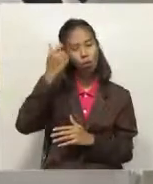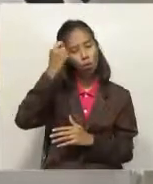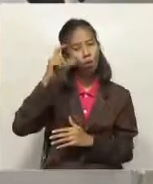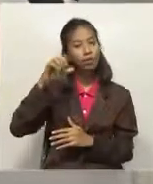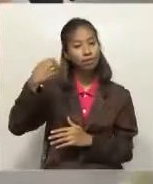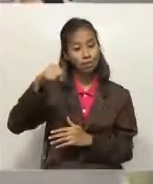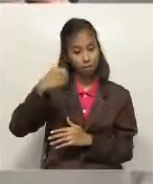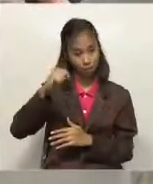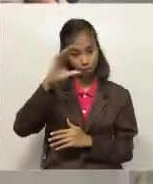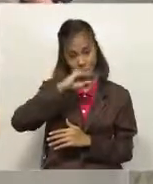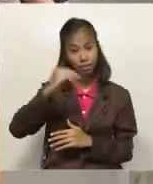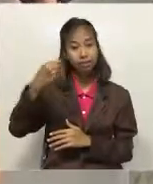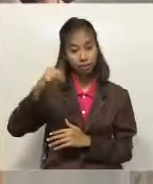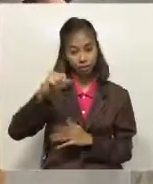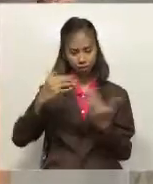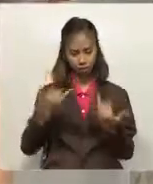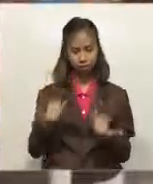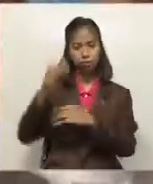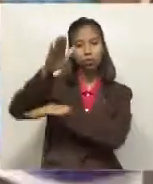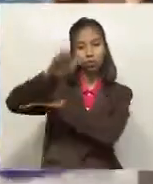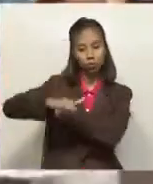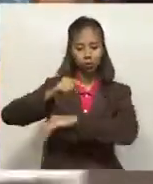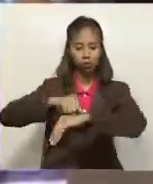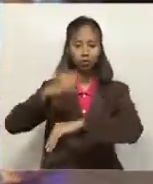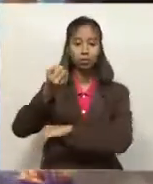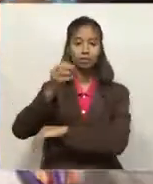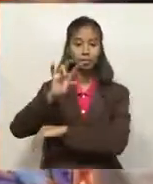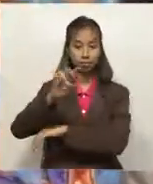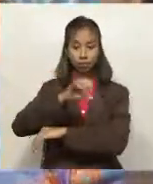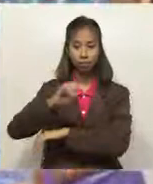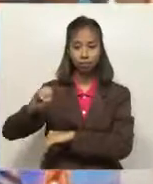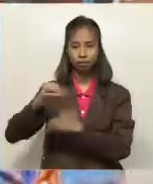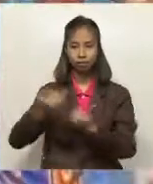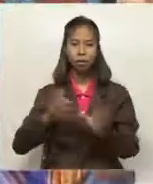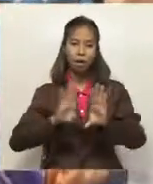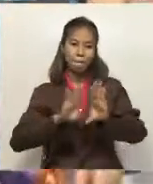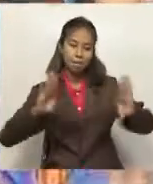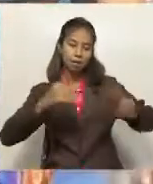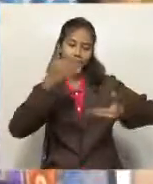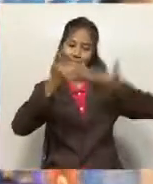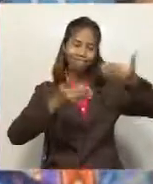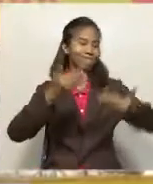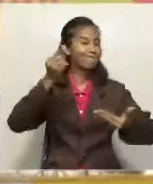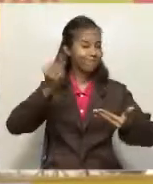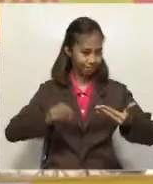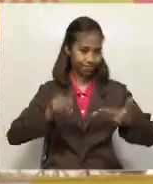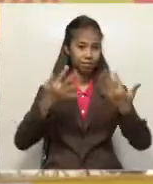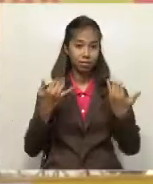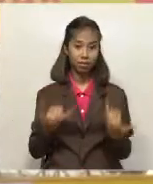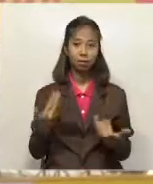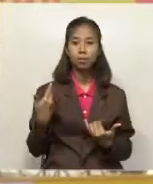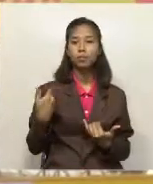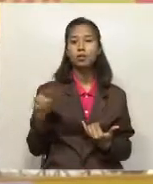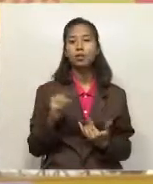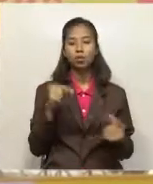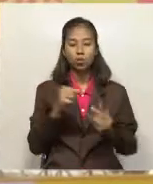คืนซึ่งในช่วงเย็นวันนี้เวลา 17:00 นจะมีพิธีเปิดงานอย่างเป็นทางการค่ะโดยไฮไลท์ของงานก็